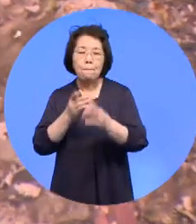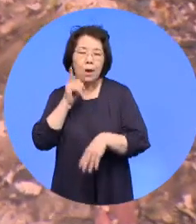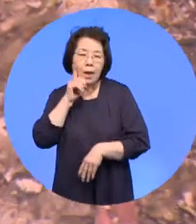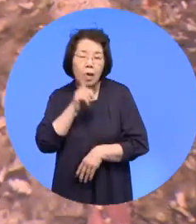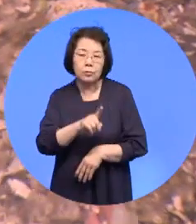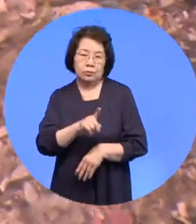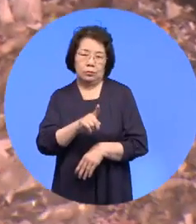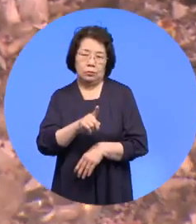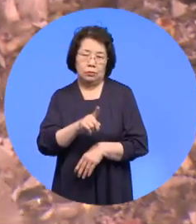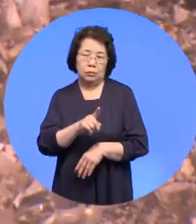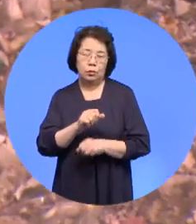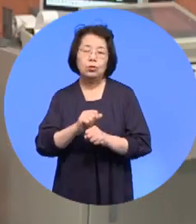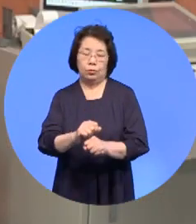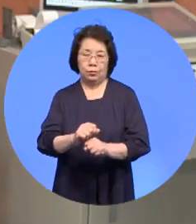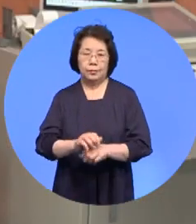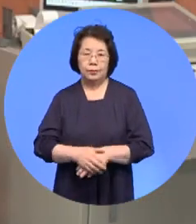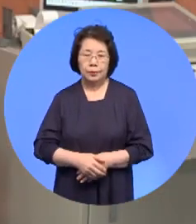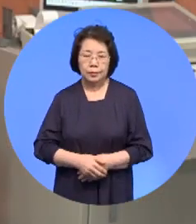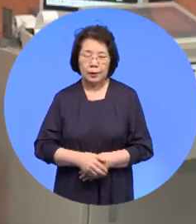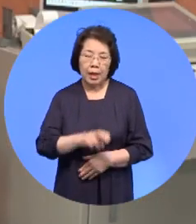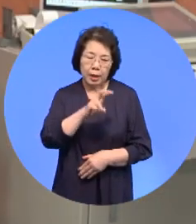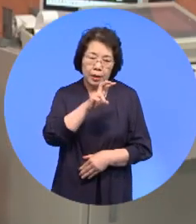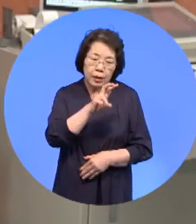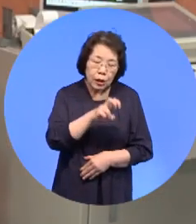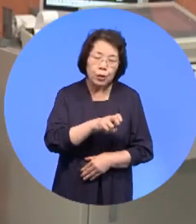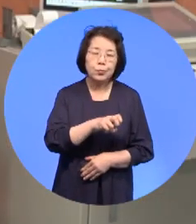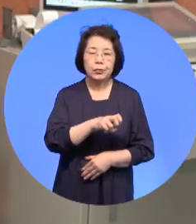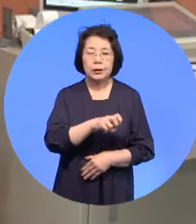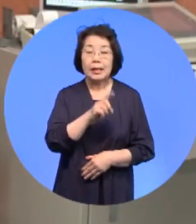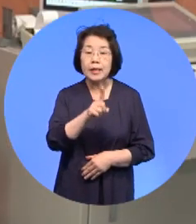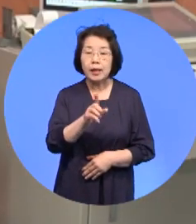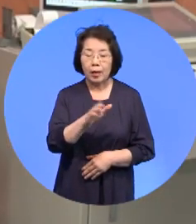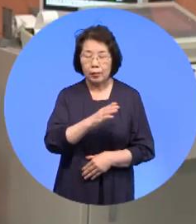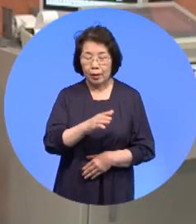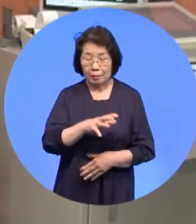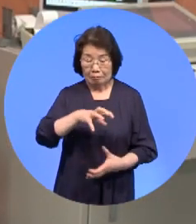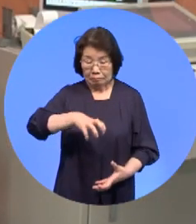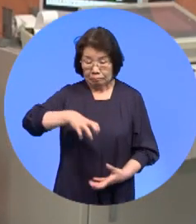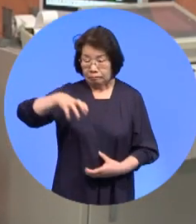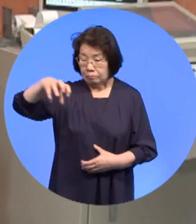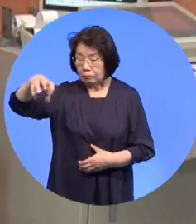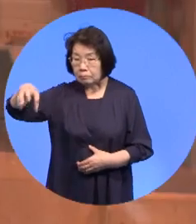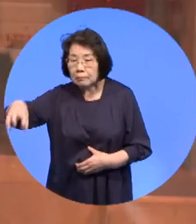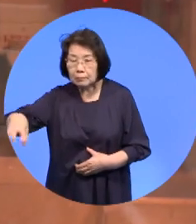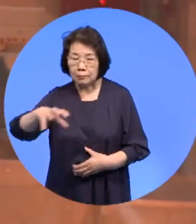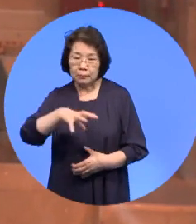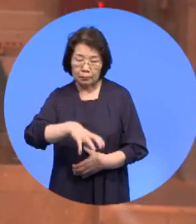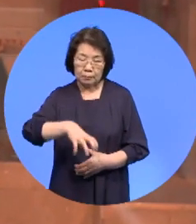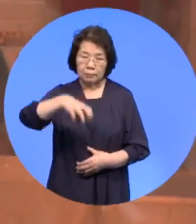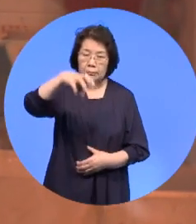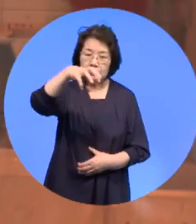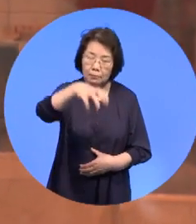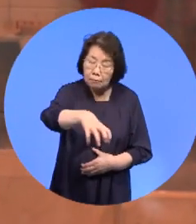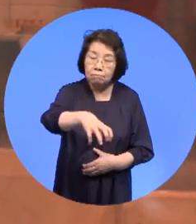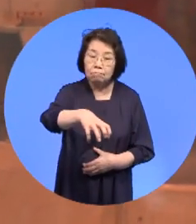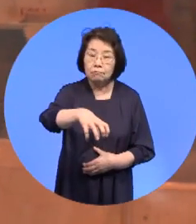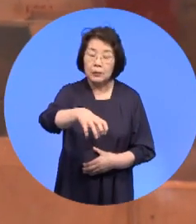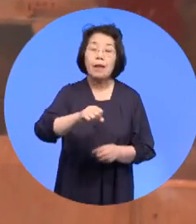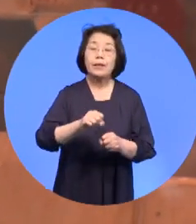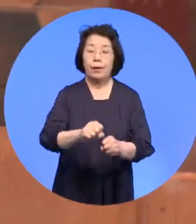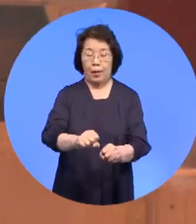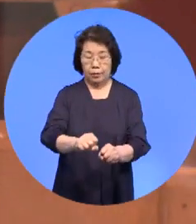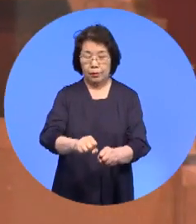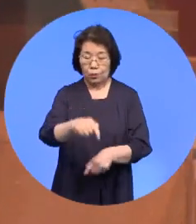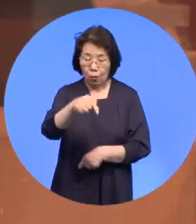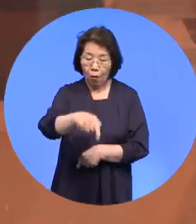ていますエマーノ日本語に1回ぐらいですねあの記事が書いてるとか1525書庫がの焼却炉の入り口になり